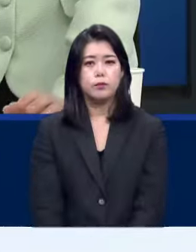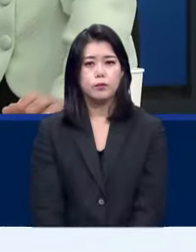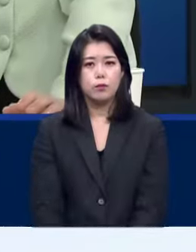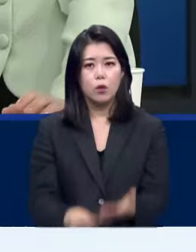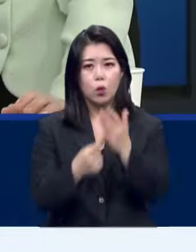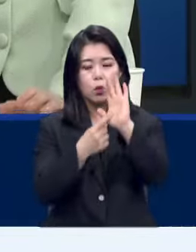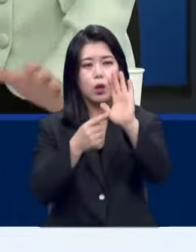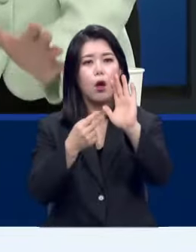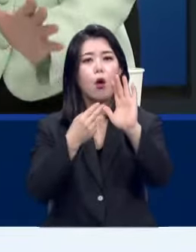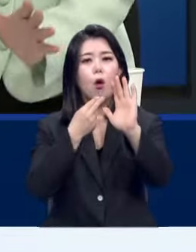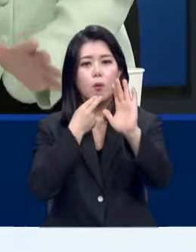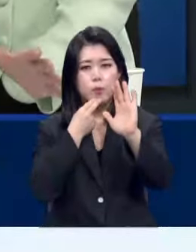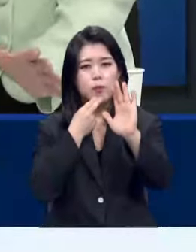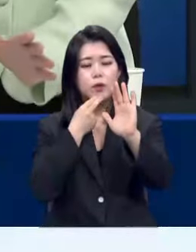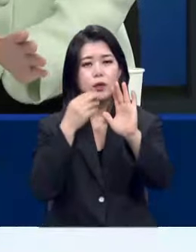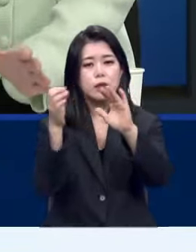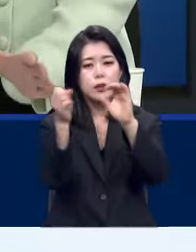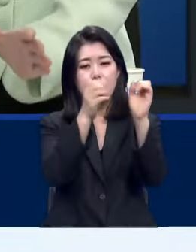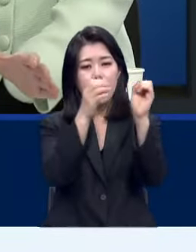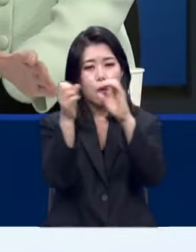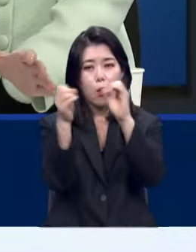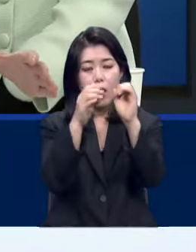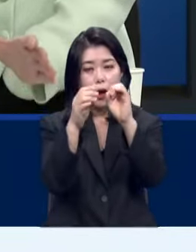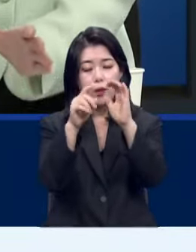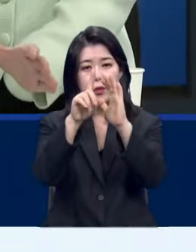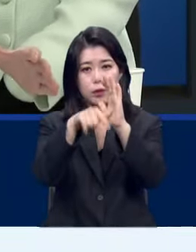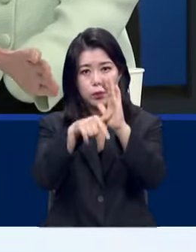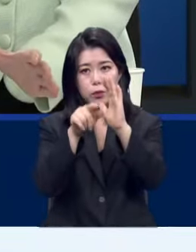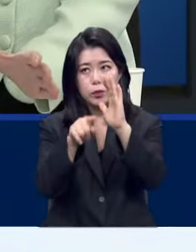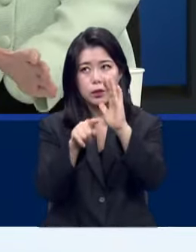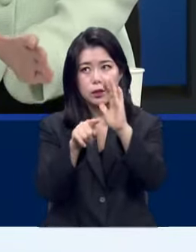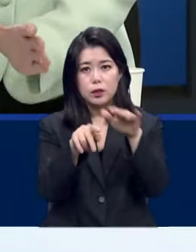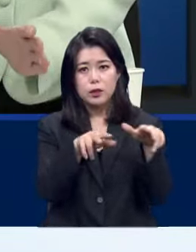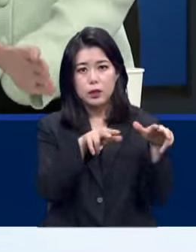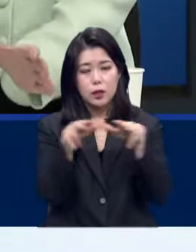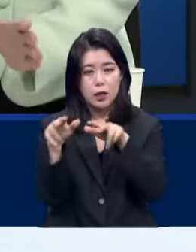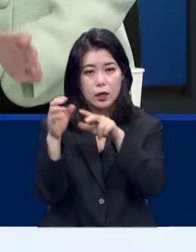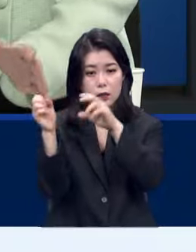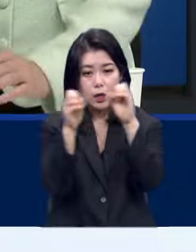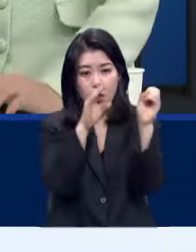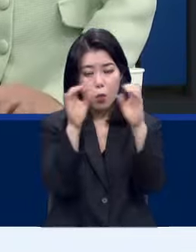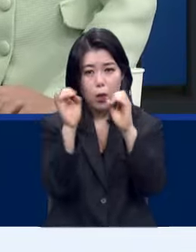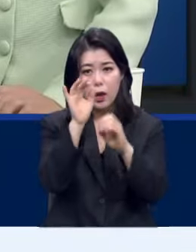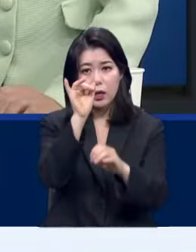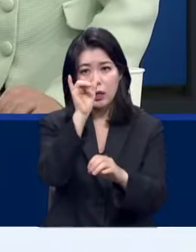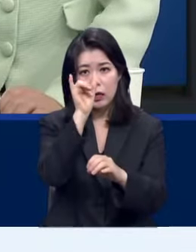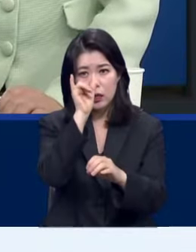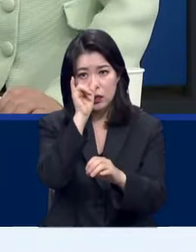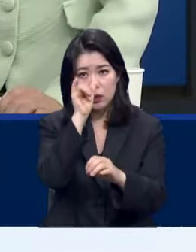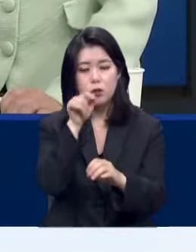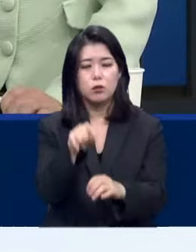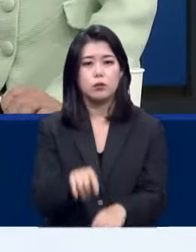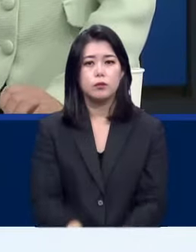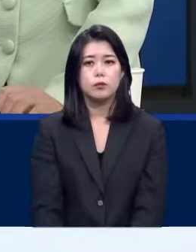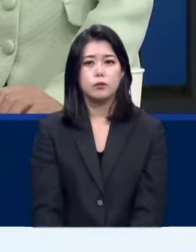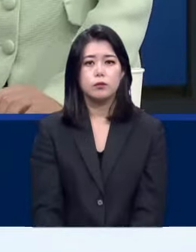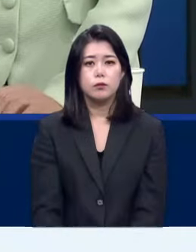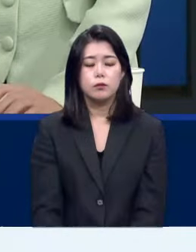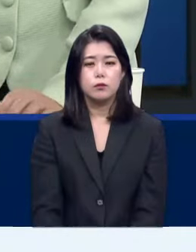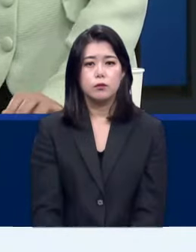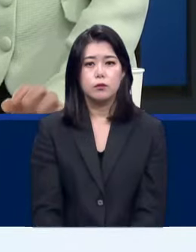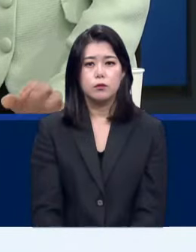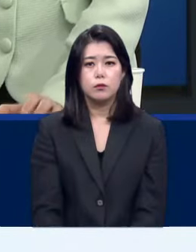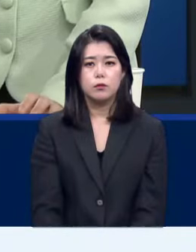공개되지 아니한 타인간의 대화라는 부분에 대해서 이것은 실시간으로 대화가 이루어지고 있는 것을 의미한다고 판결을 했거든요